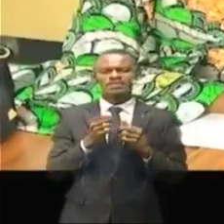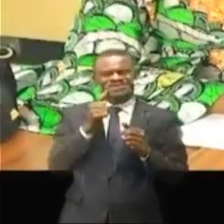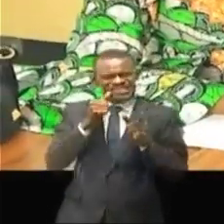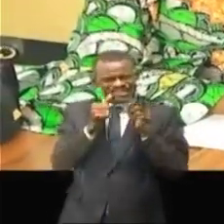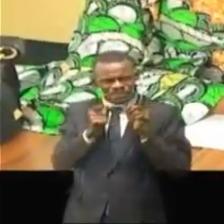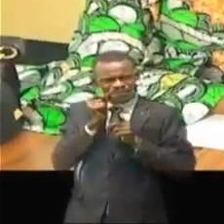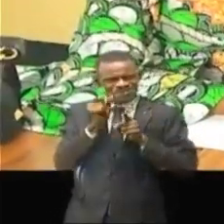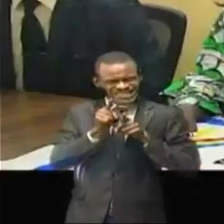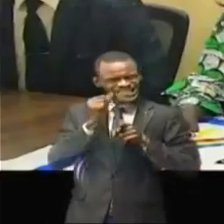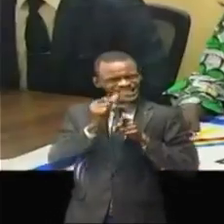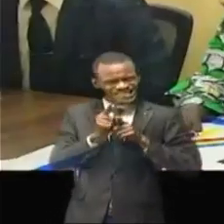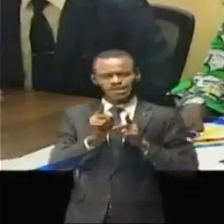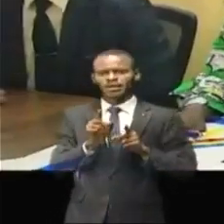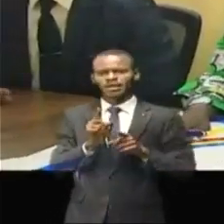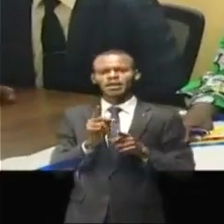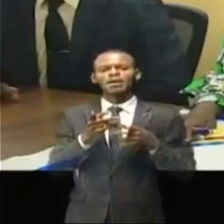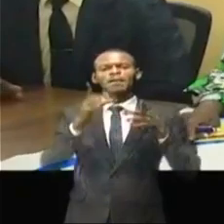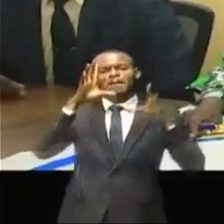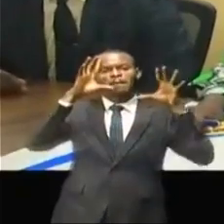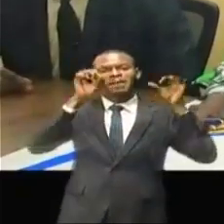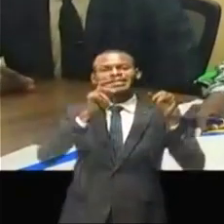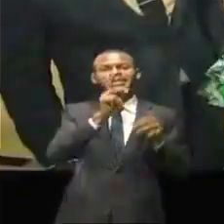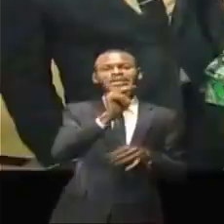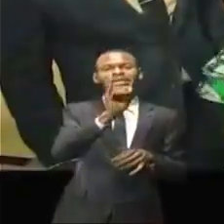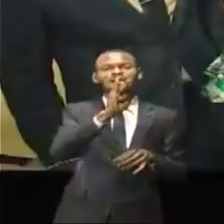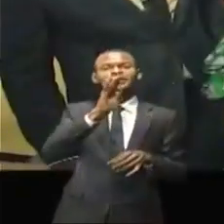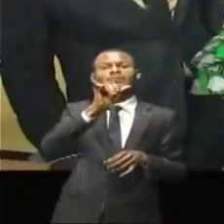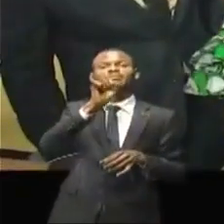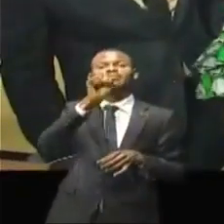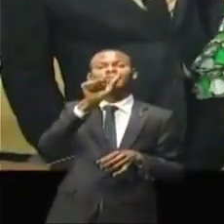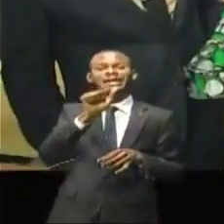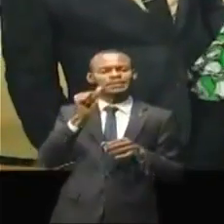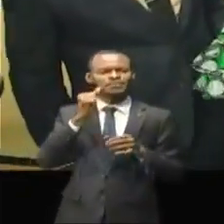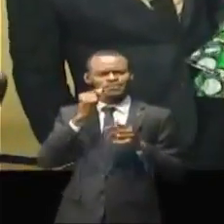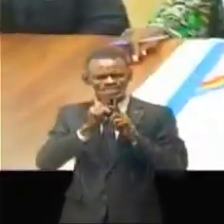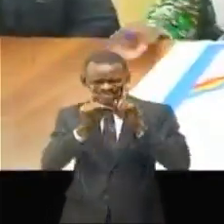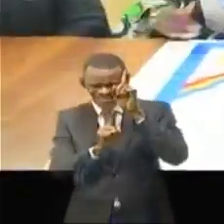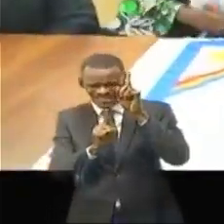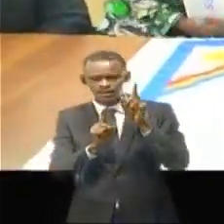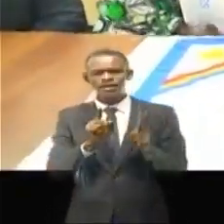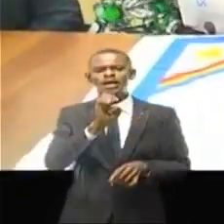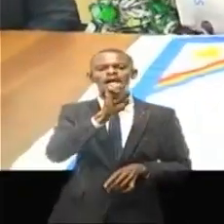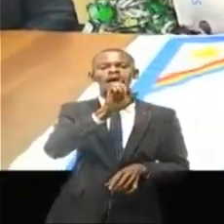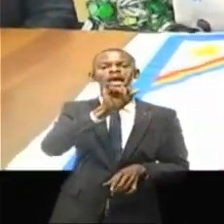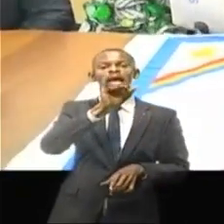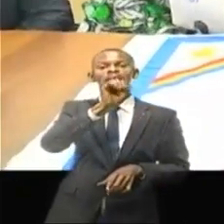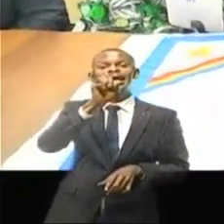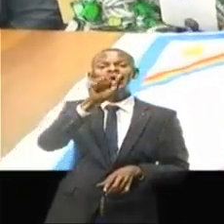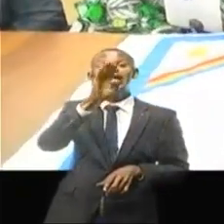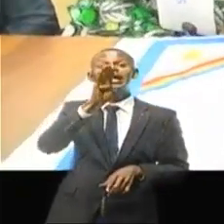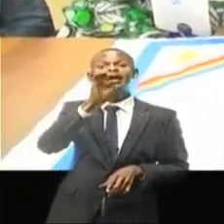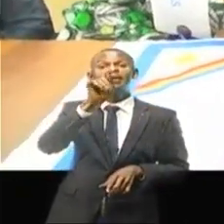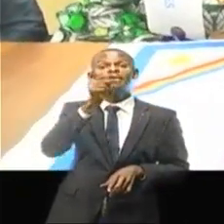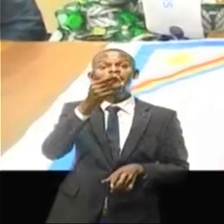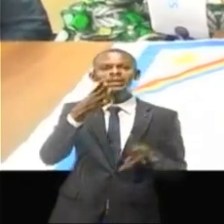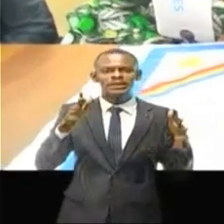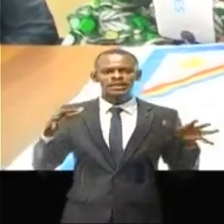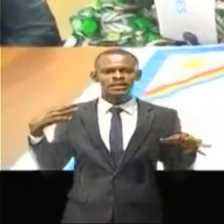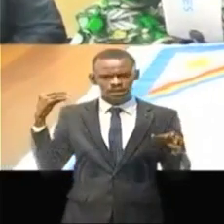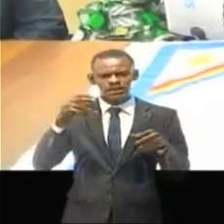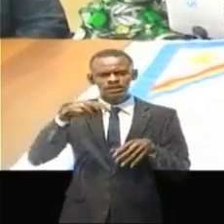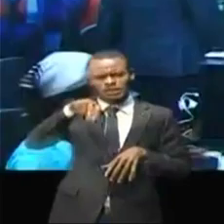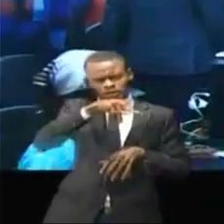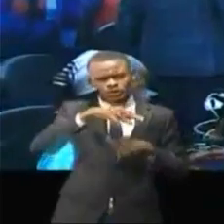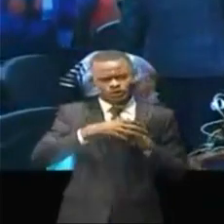Respectueuse des directives de sa formation politique, c'est mardi 11 juin 2023, accompagnée d'une forte délégation, Isabelle Kibasa